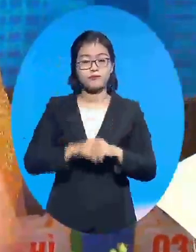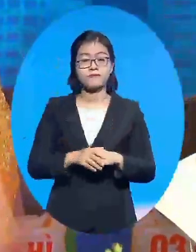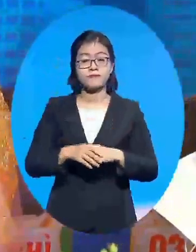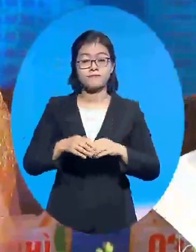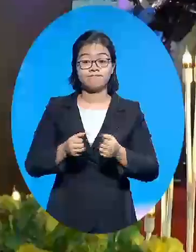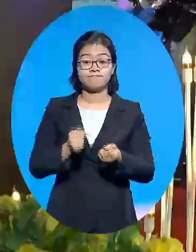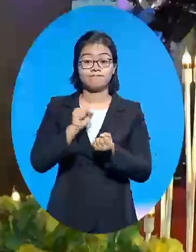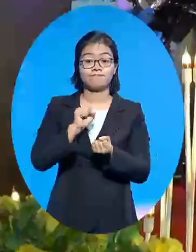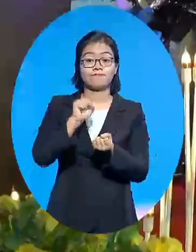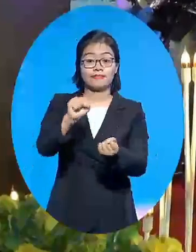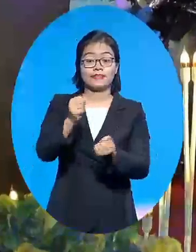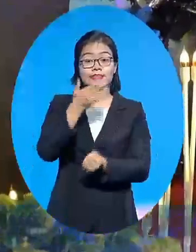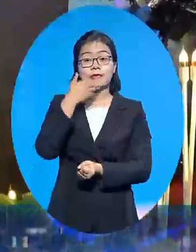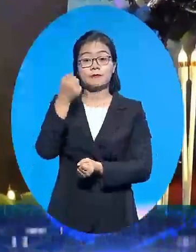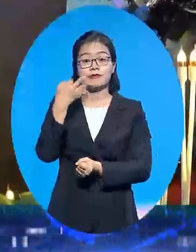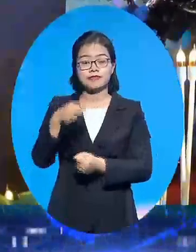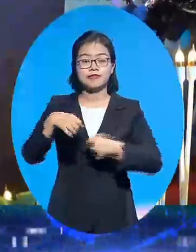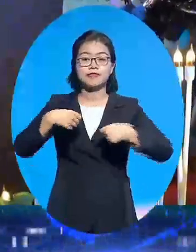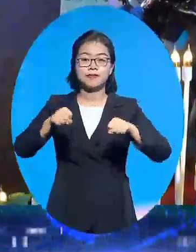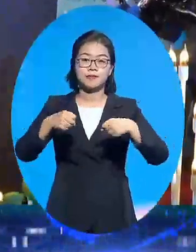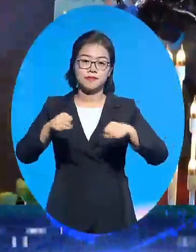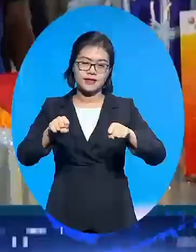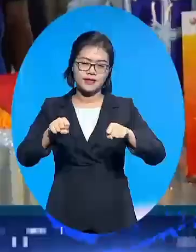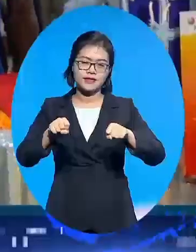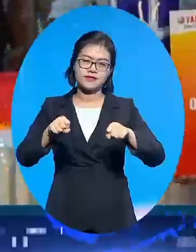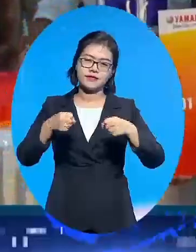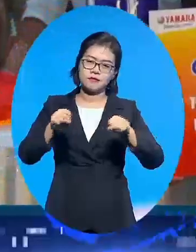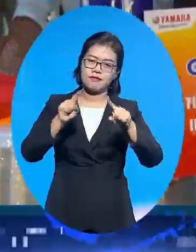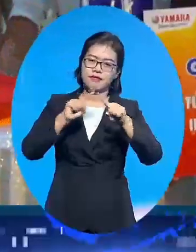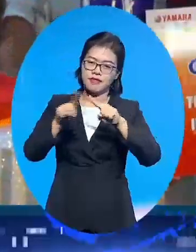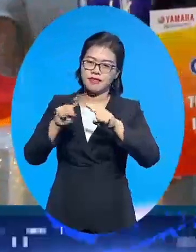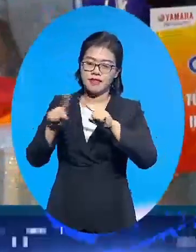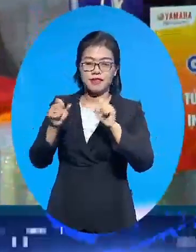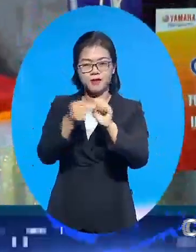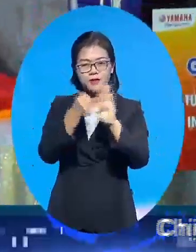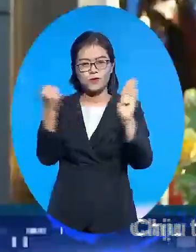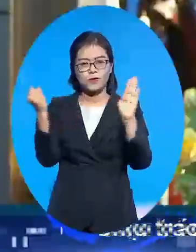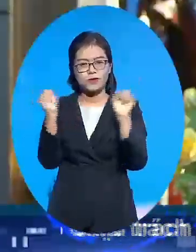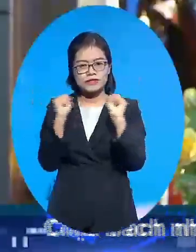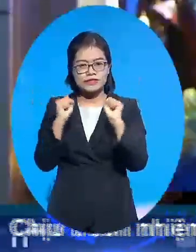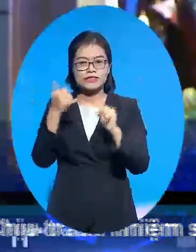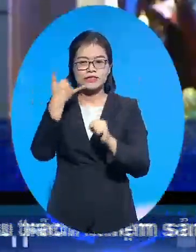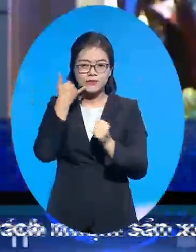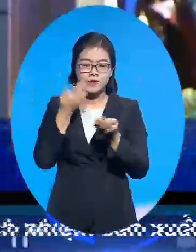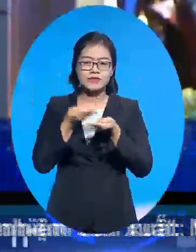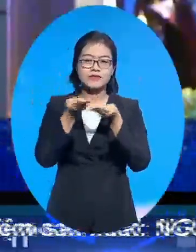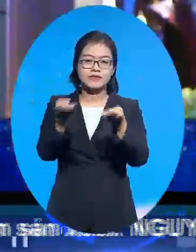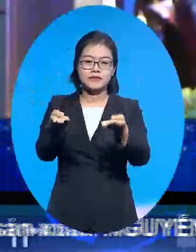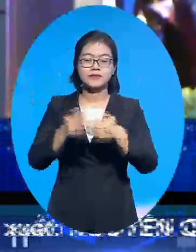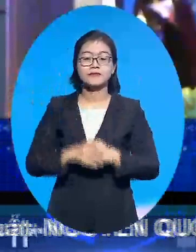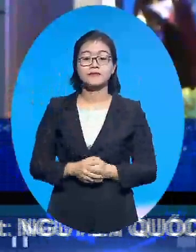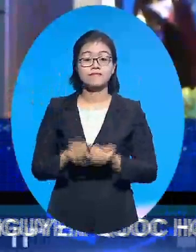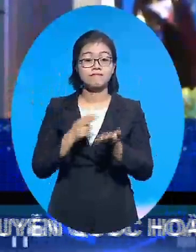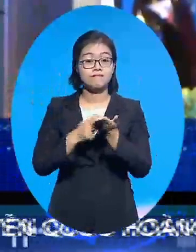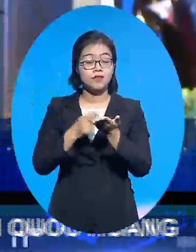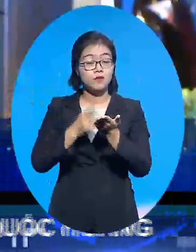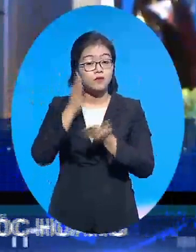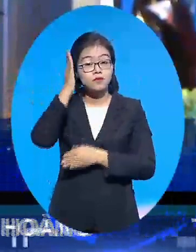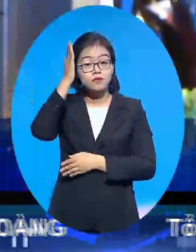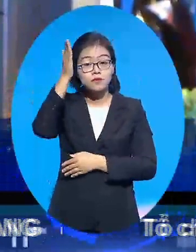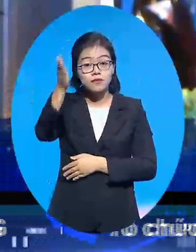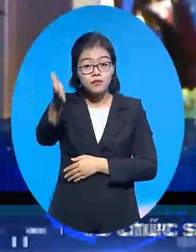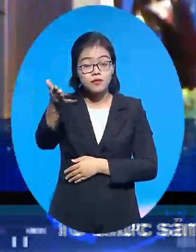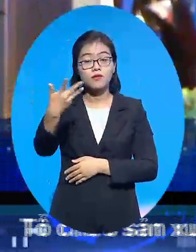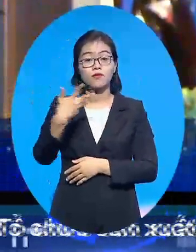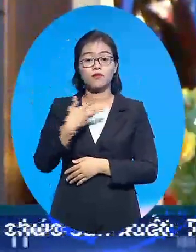Yamaha janus cùng nhiều giải thưởng khác như xe Sirius tủ lạnh điện thoại sắp tới của hệ thống xe máy Hoàng Cầu